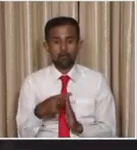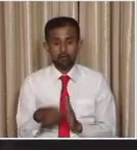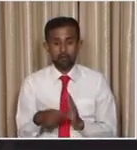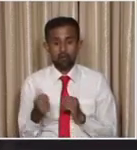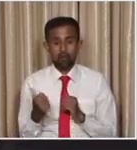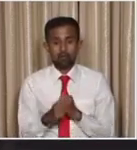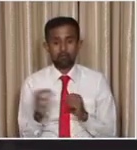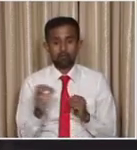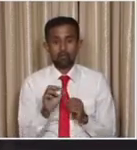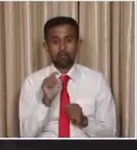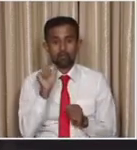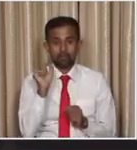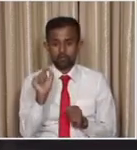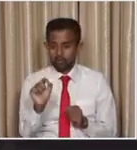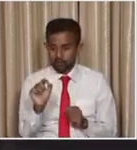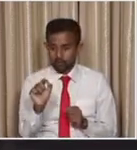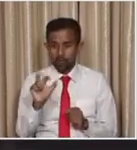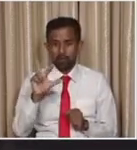ekathu karanne 0.8